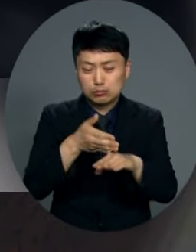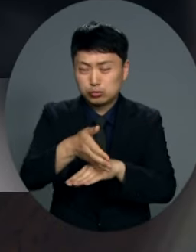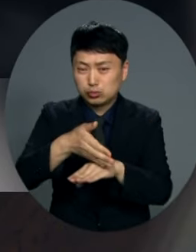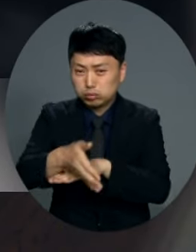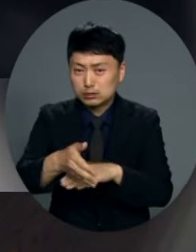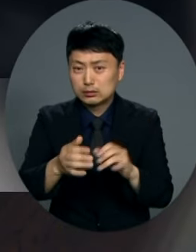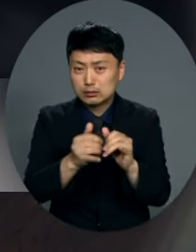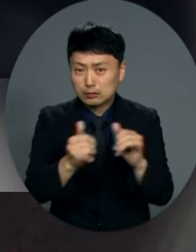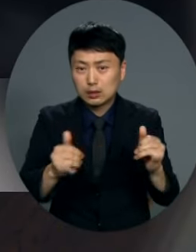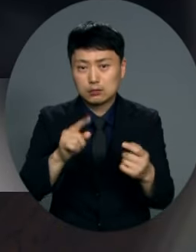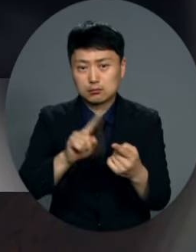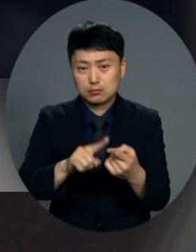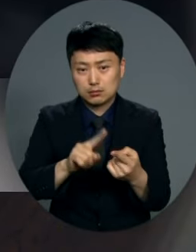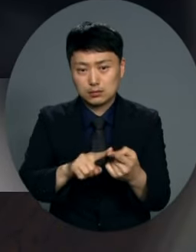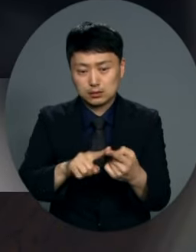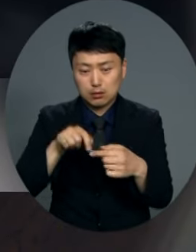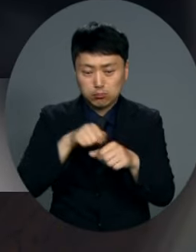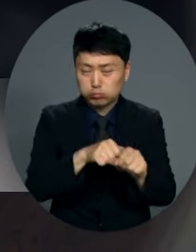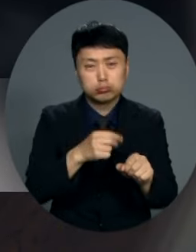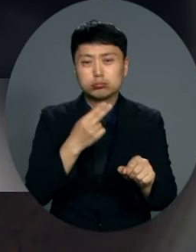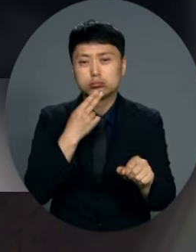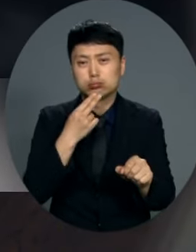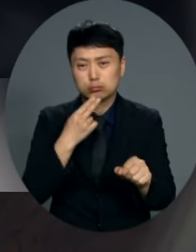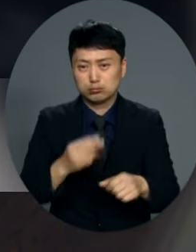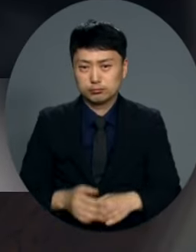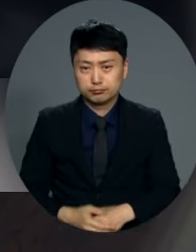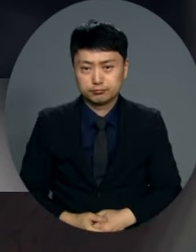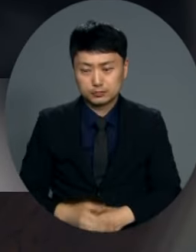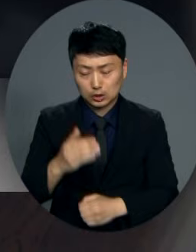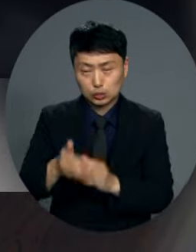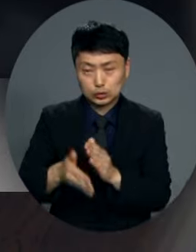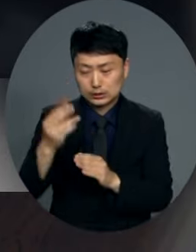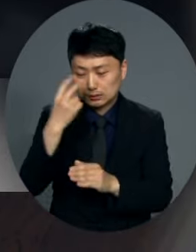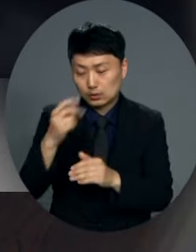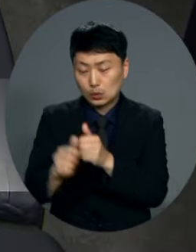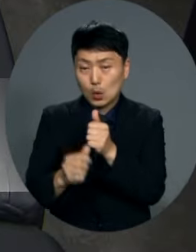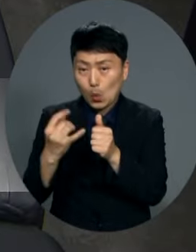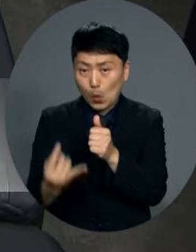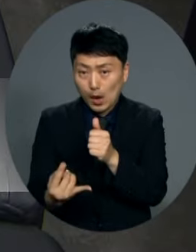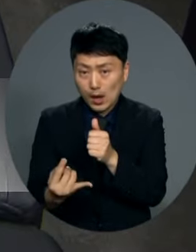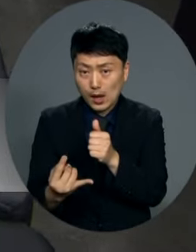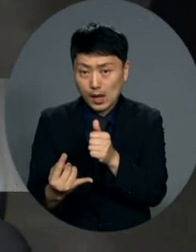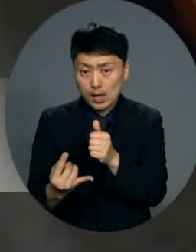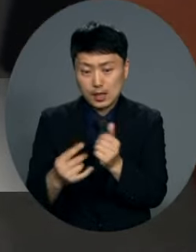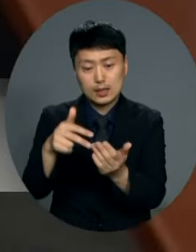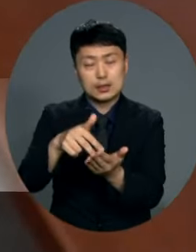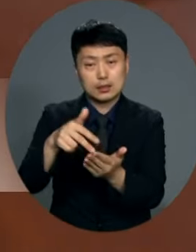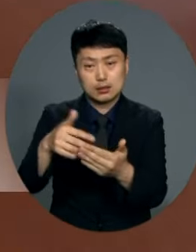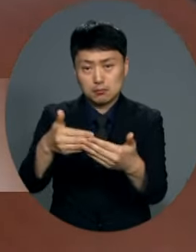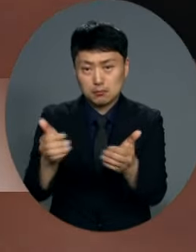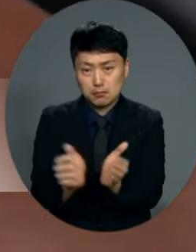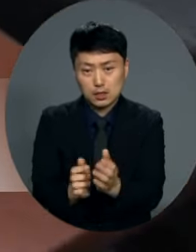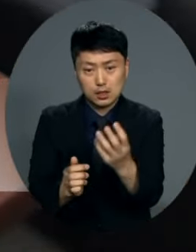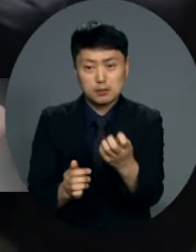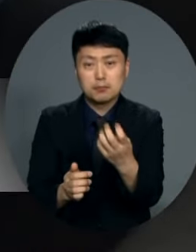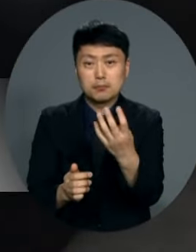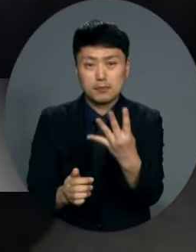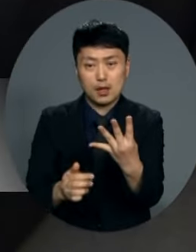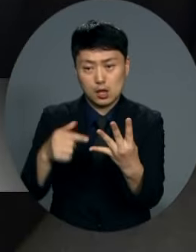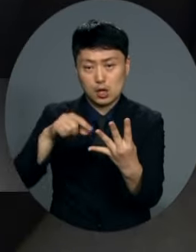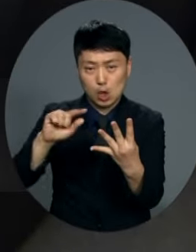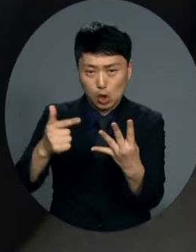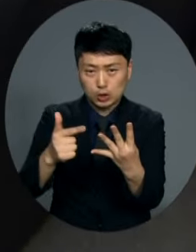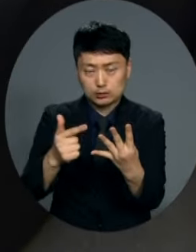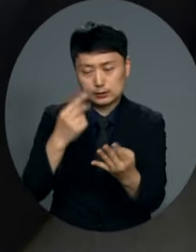있었지만 적절한 조치를 하지 않았습니다. 대구시 감사위원회는 재단에 34건의 감사 지적 사항을